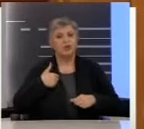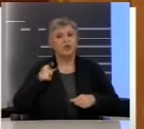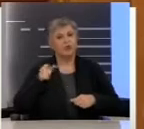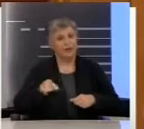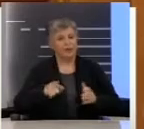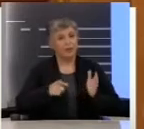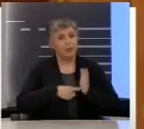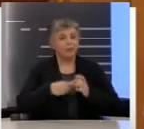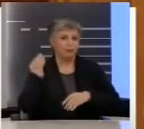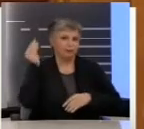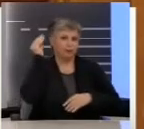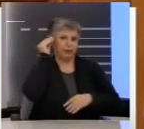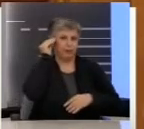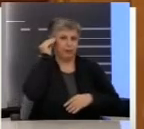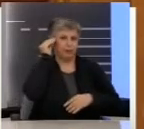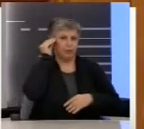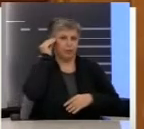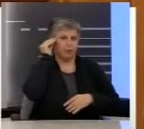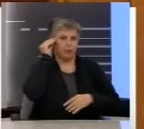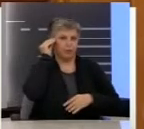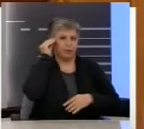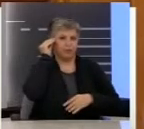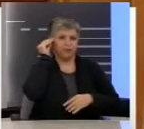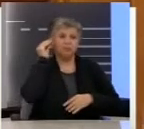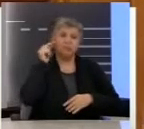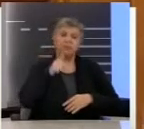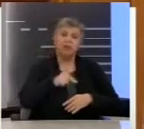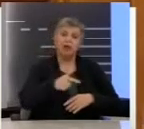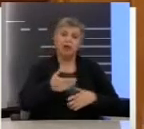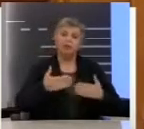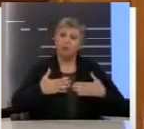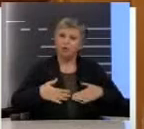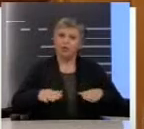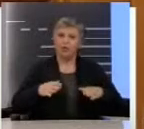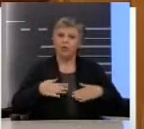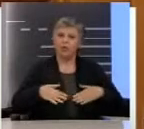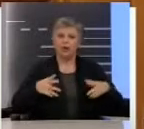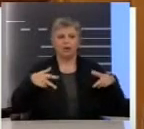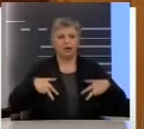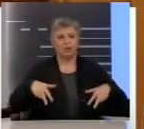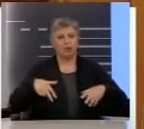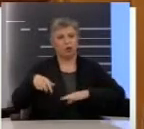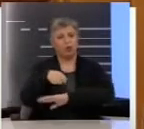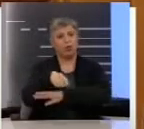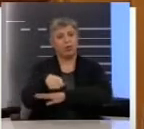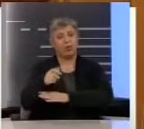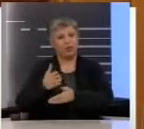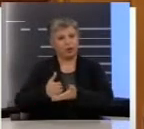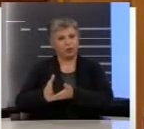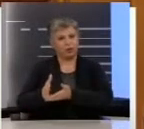υπόψη. Νομίζω ότι και η πρόθεση και του Υπουργείου Δικαιοσύνης που φέρνει αυτό